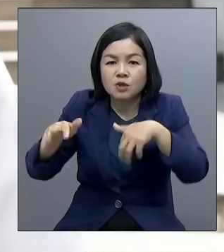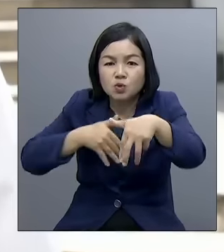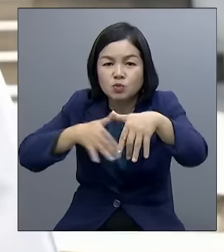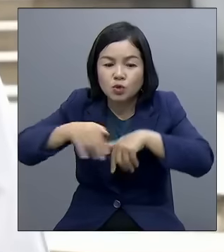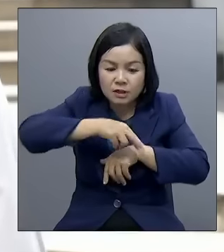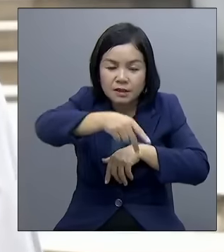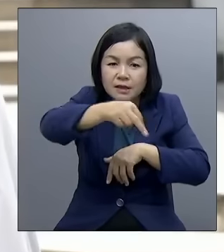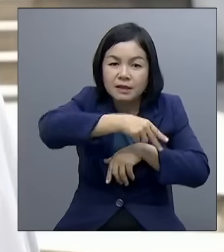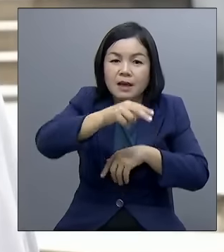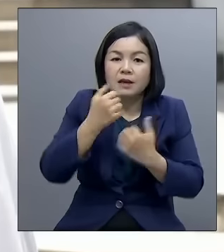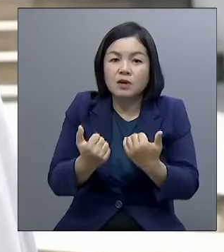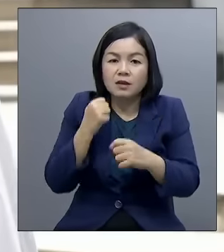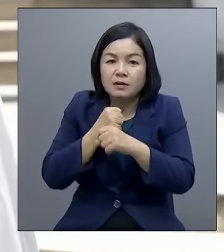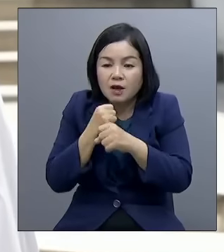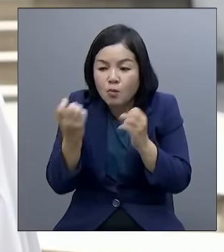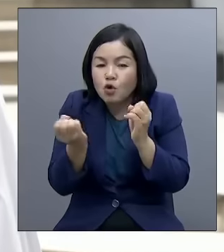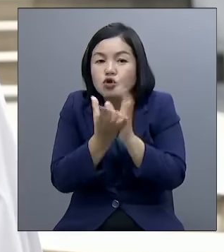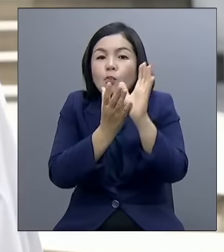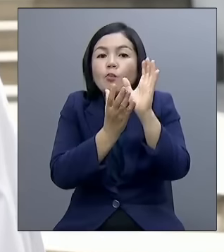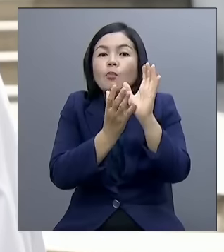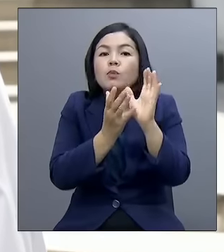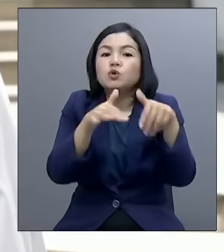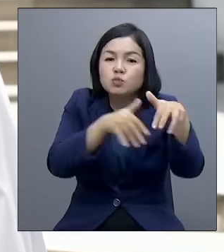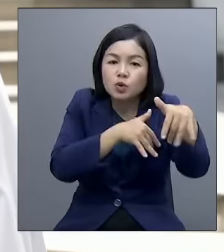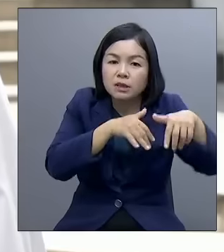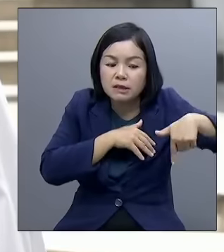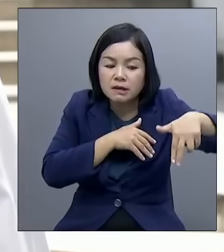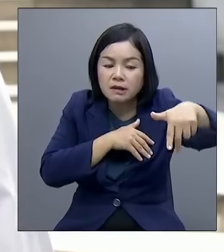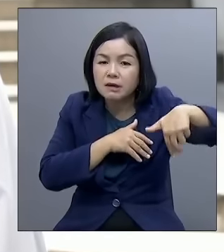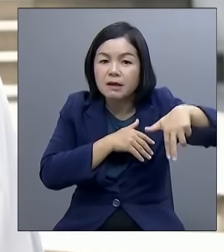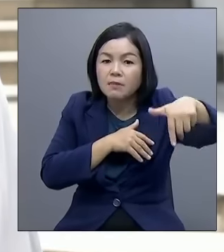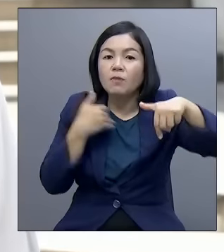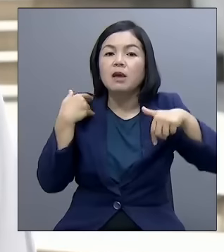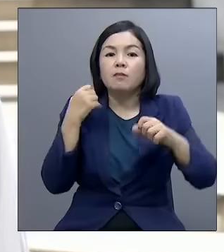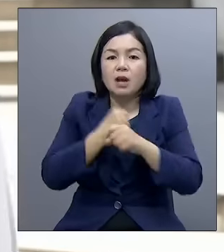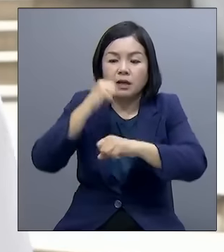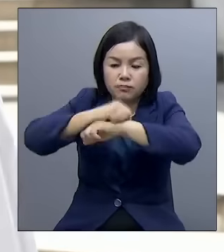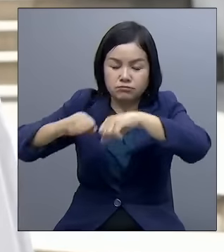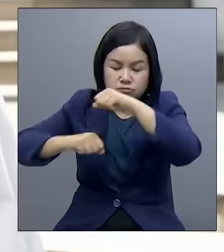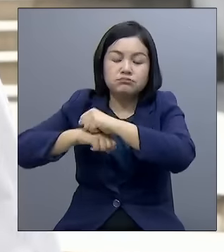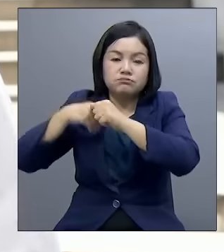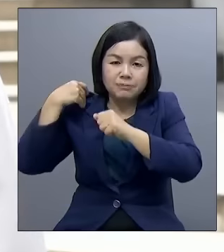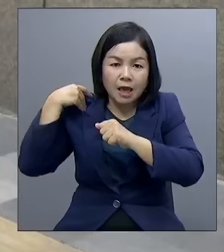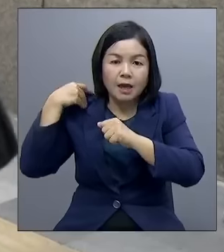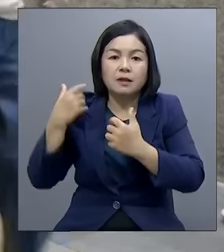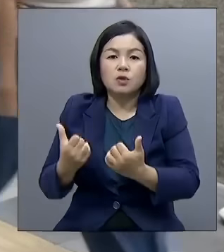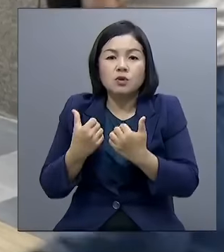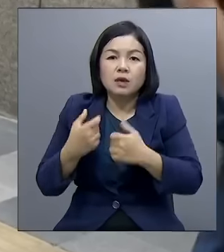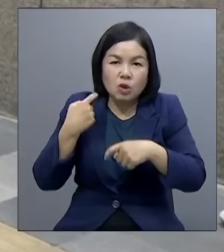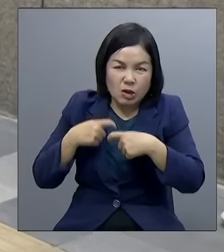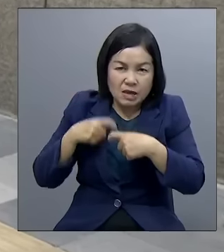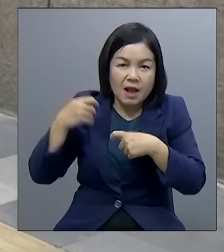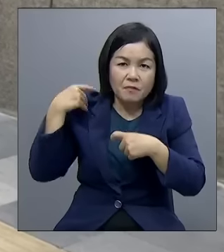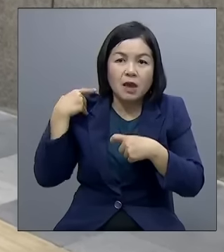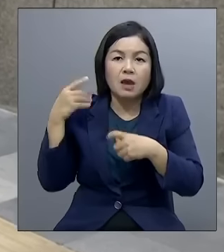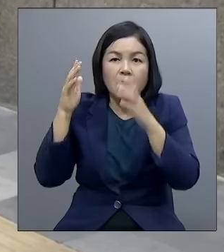ในระหว่างที่ทำเนี่ยอาจจะกระทบกระทั่งกันบ้างเพราะว่ามันก็เป็นการก่อสร้างนะฮะก็จะมีเรื่องอย่างเงี้ยยากเพราะว่าผู้ใช้